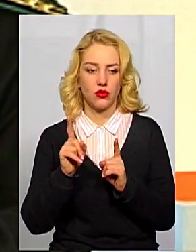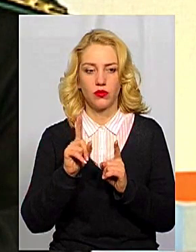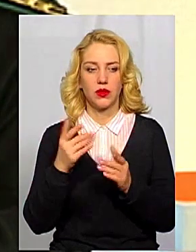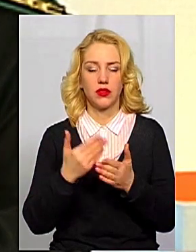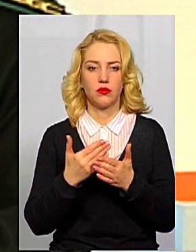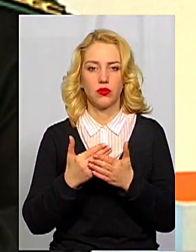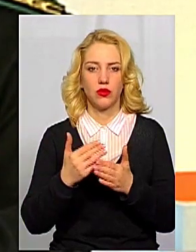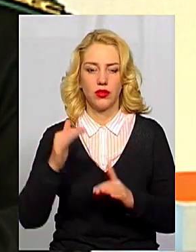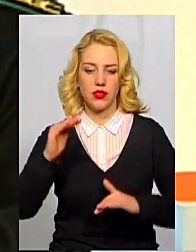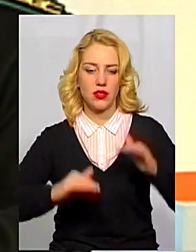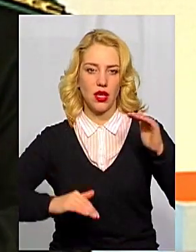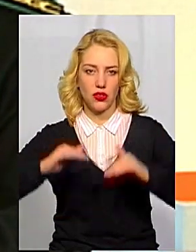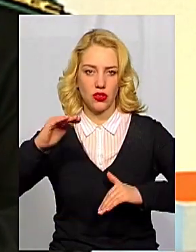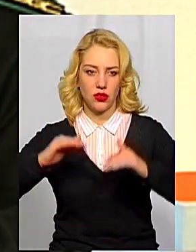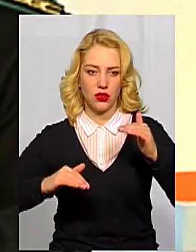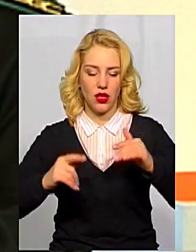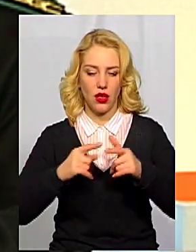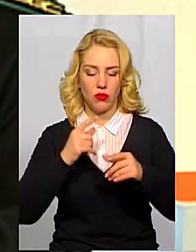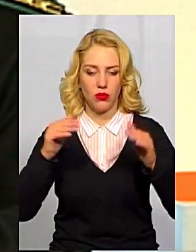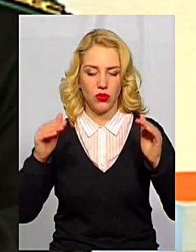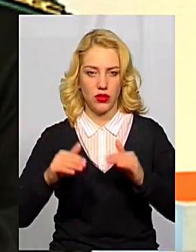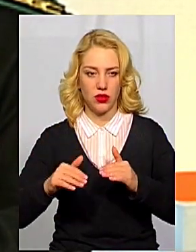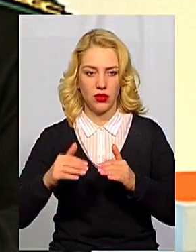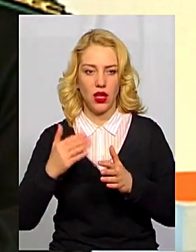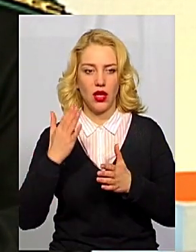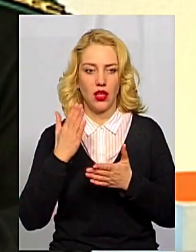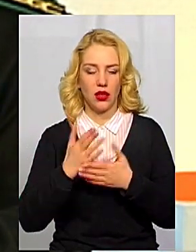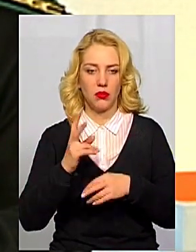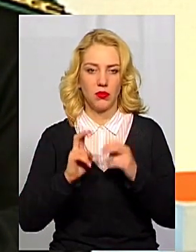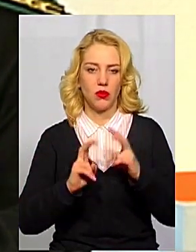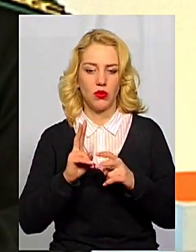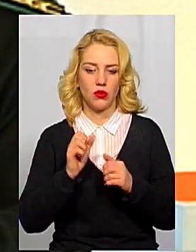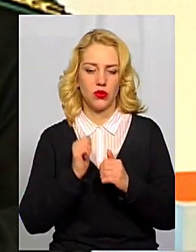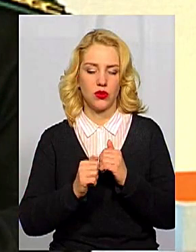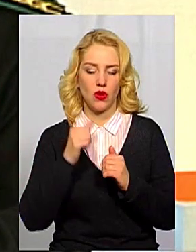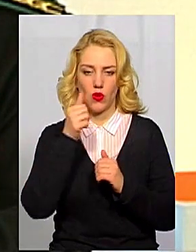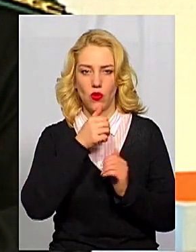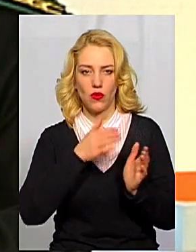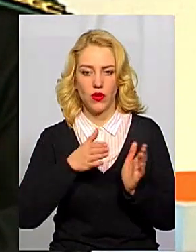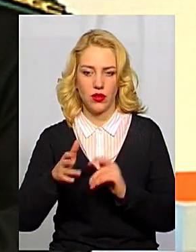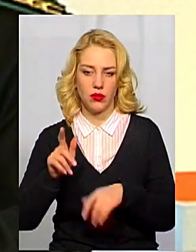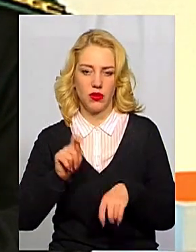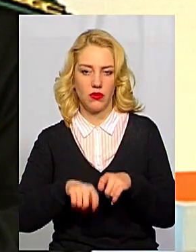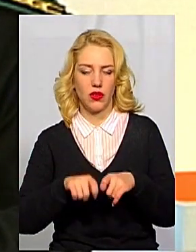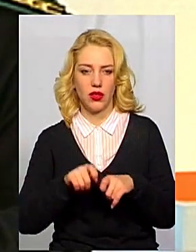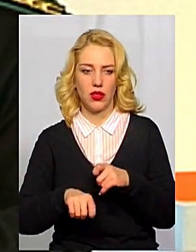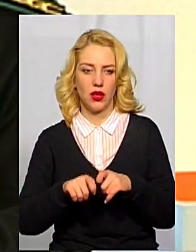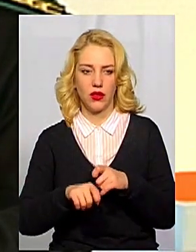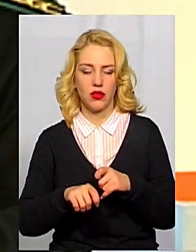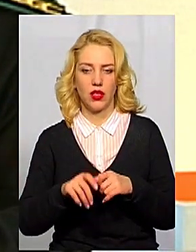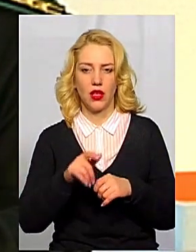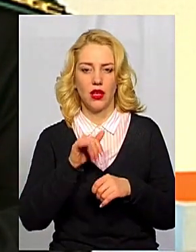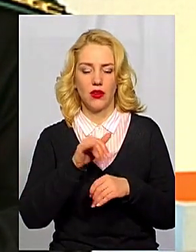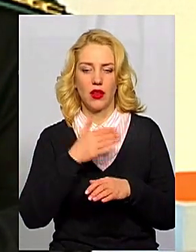різко якісь були скачки або пониження. Тобто є підприємства, які з року в рік їх перевіряють, на них накладають стягнення,